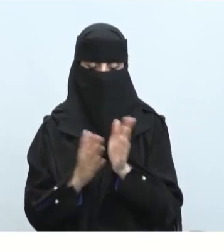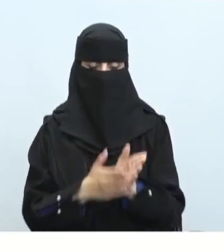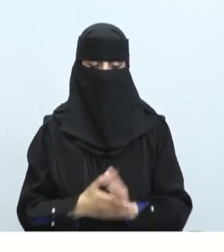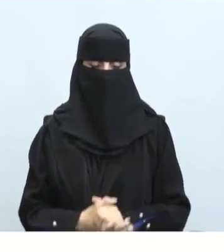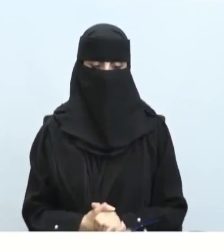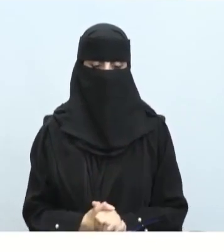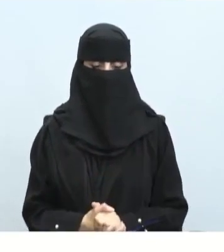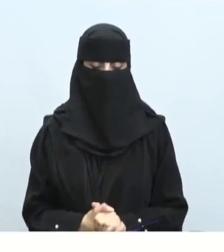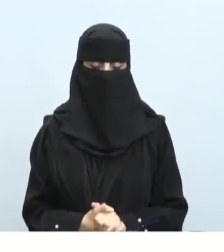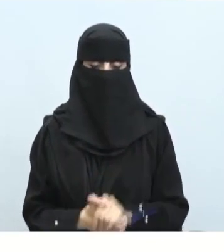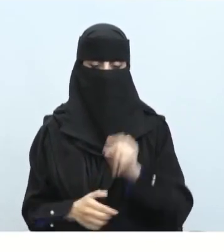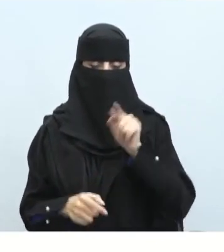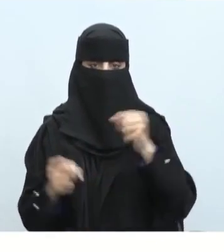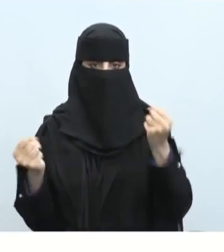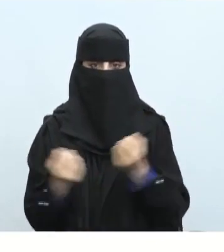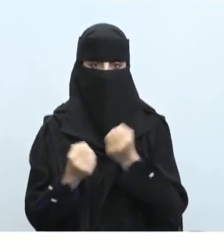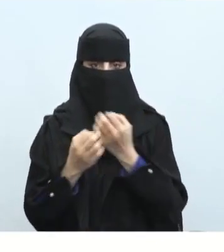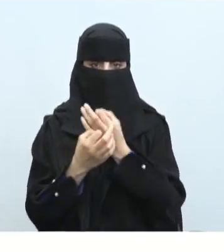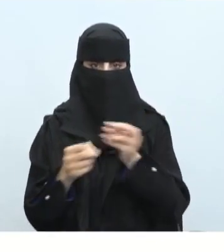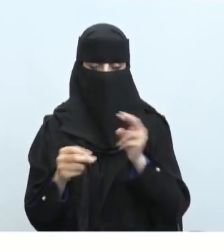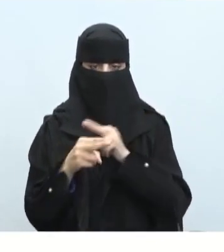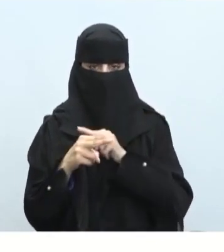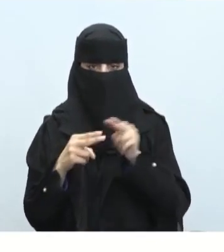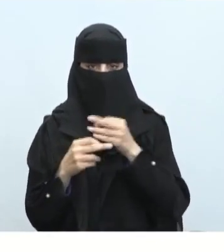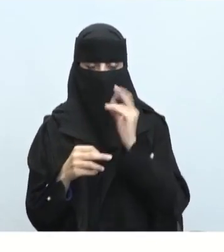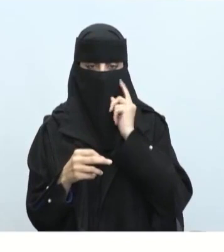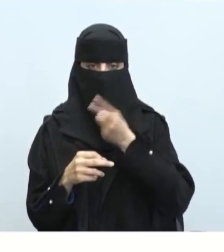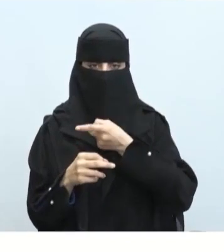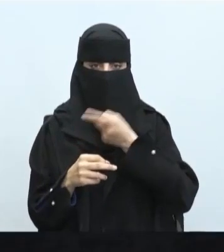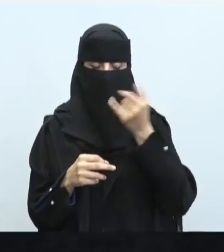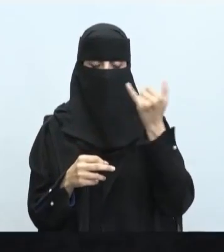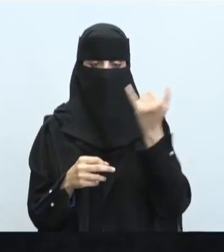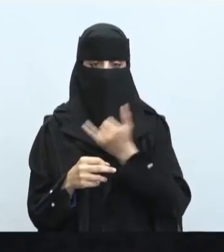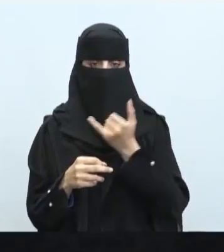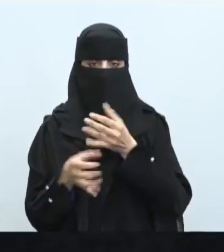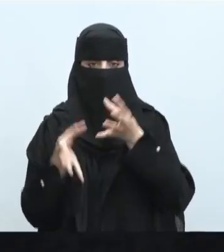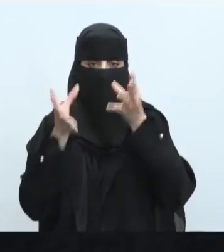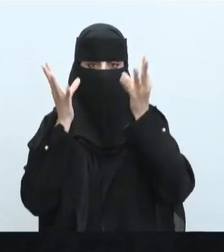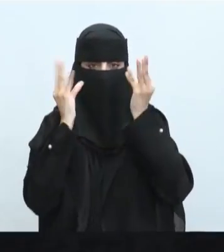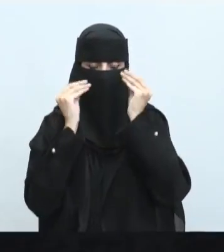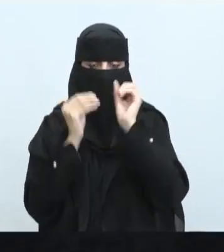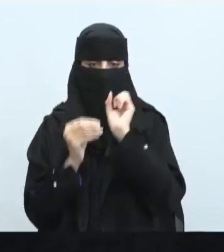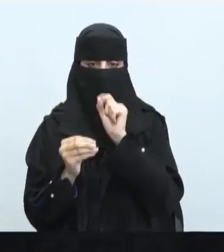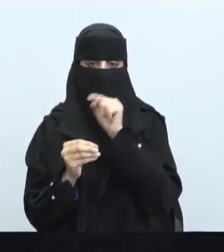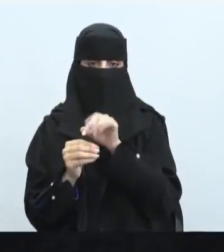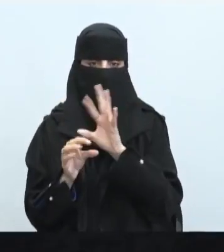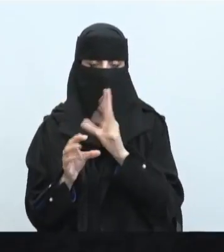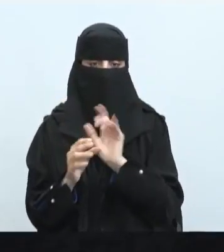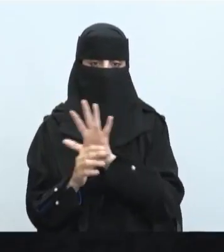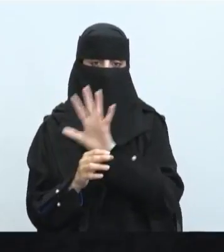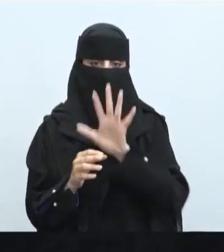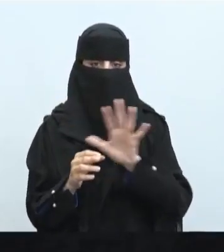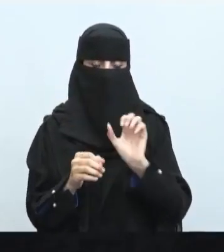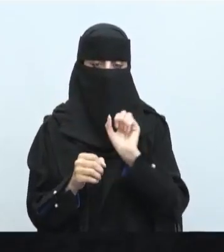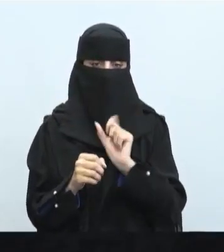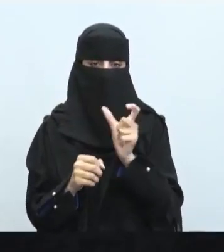اذا من خلال حل هذا التدريب نرى اهميه التعرف على علامات نصب